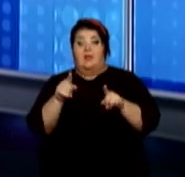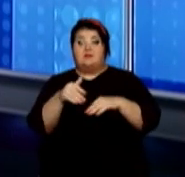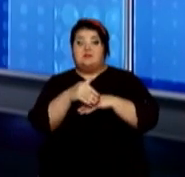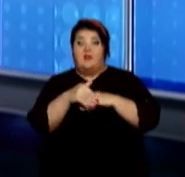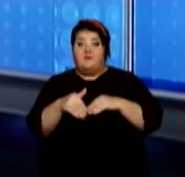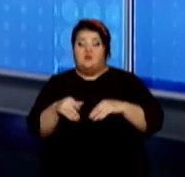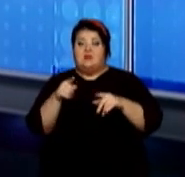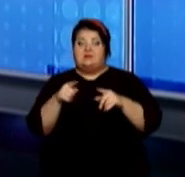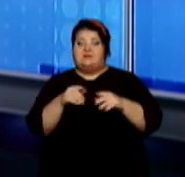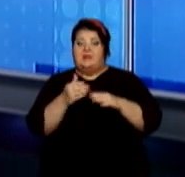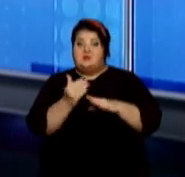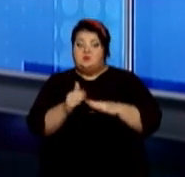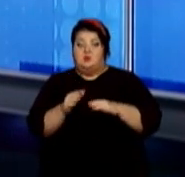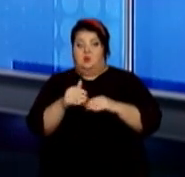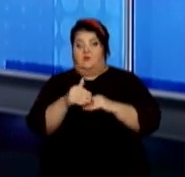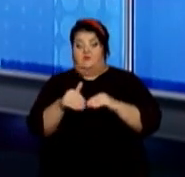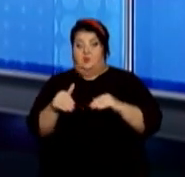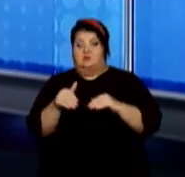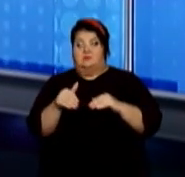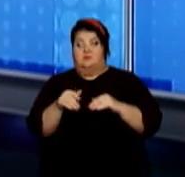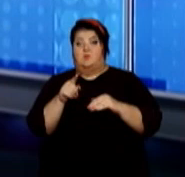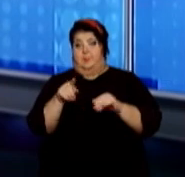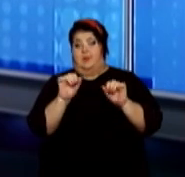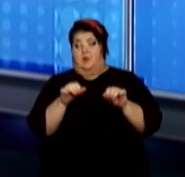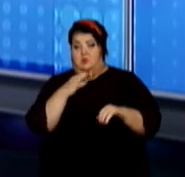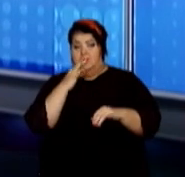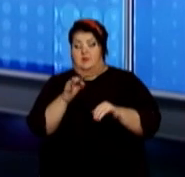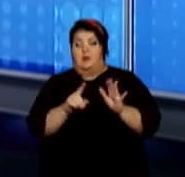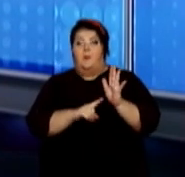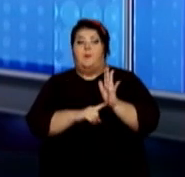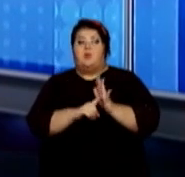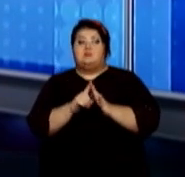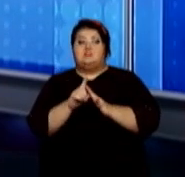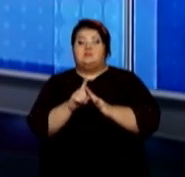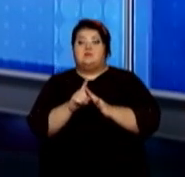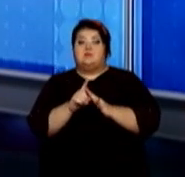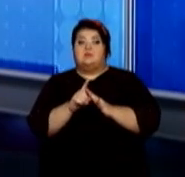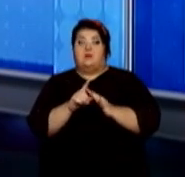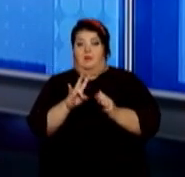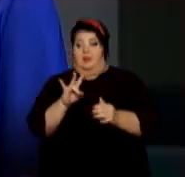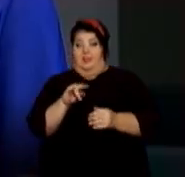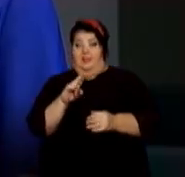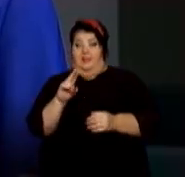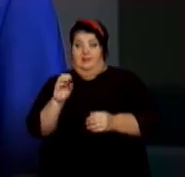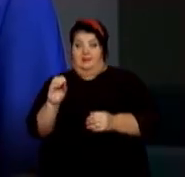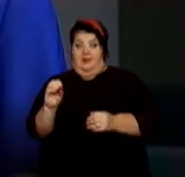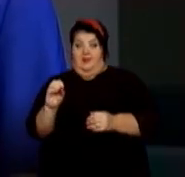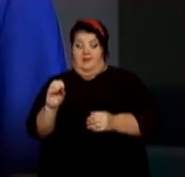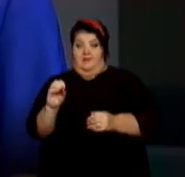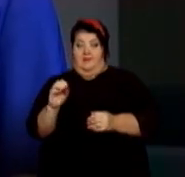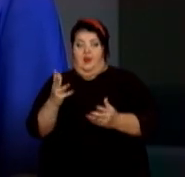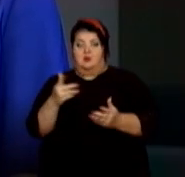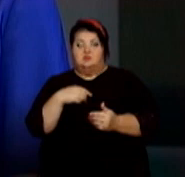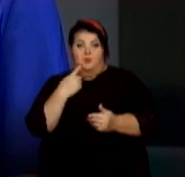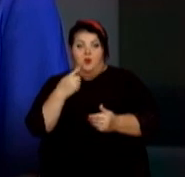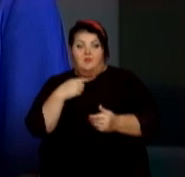цей шматочок вулиці, так, він можна сказати, що починається ніде і закінчується ніде, так, але знову ж таки, якщо ми говоримо